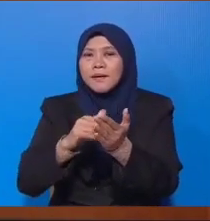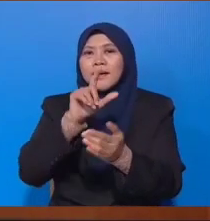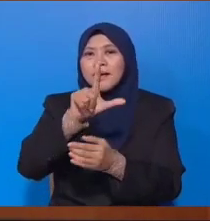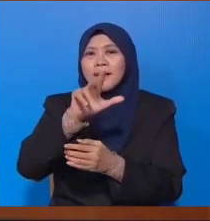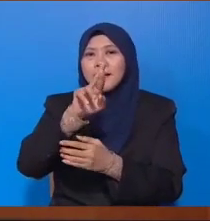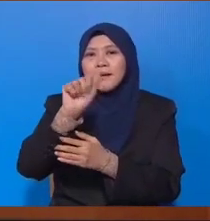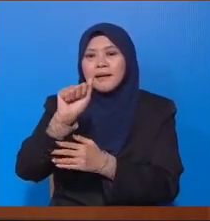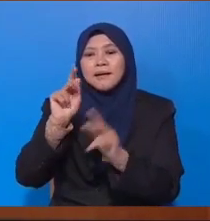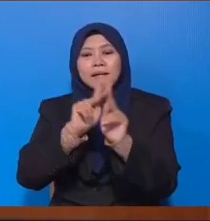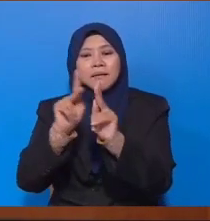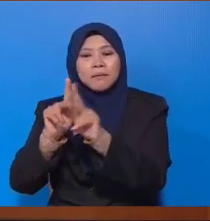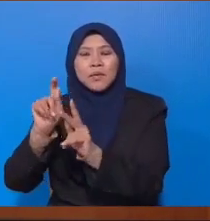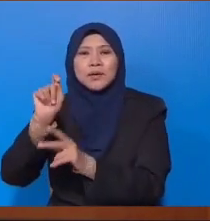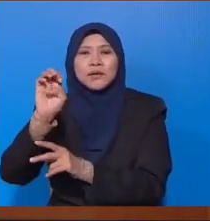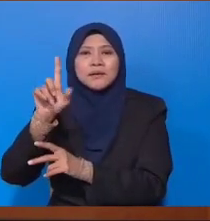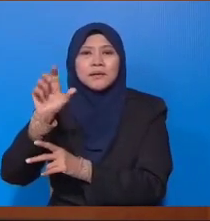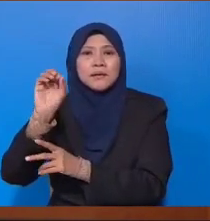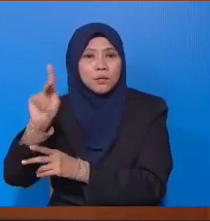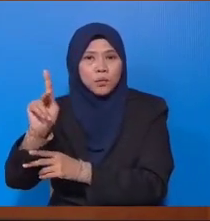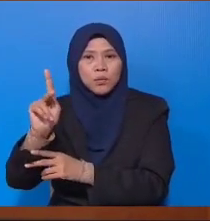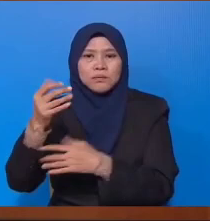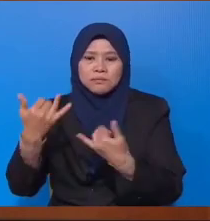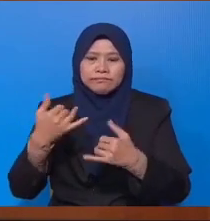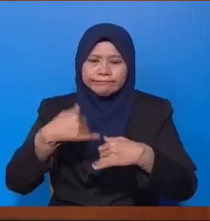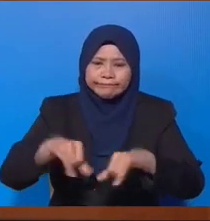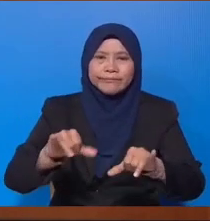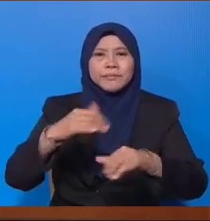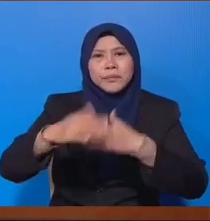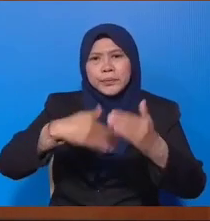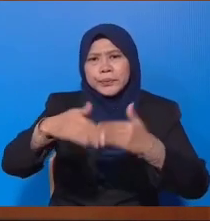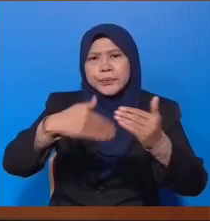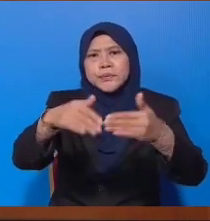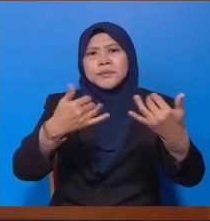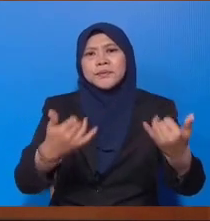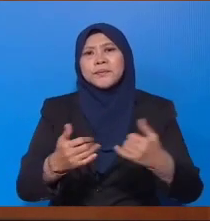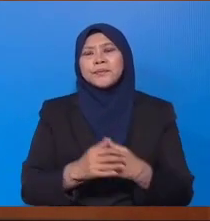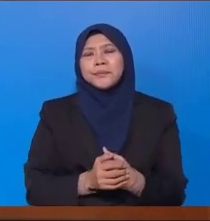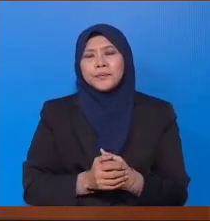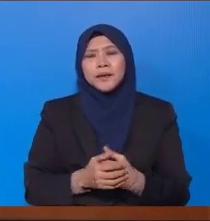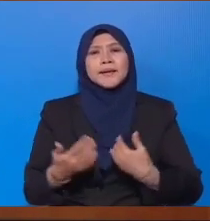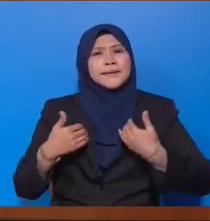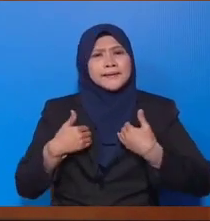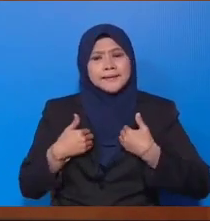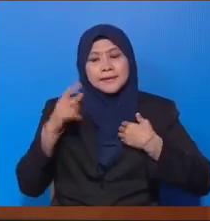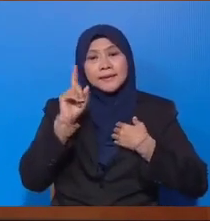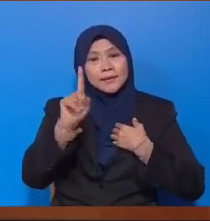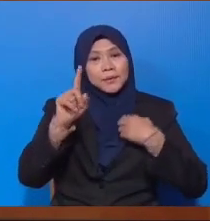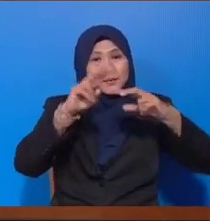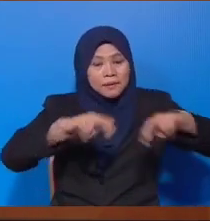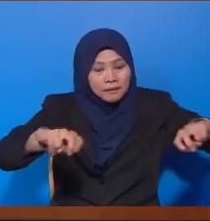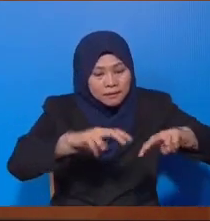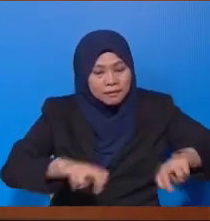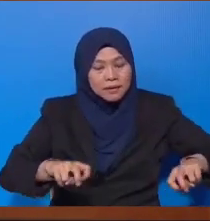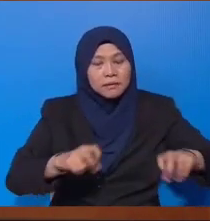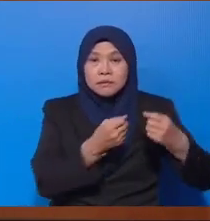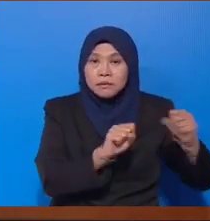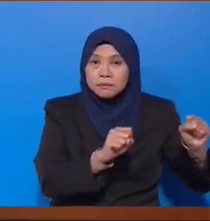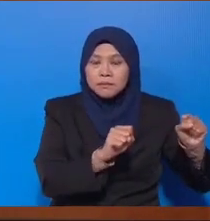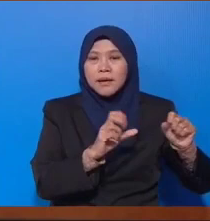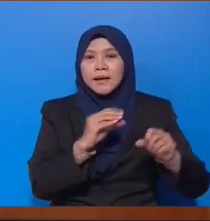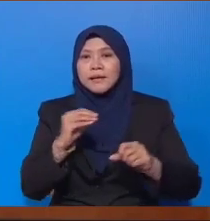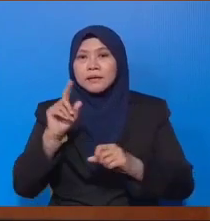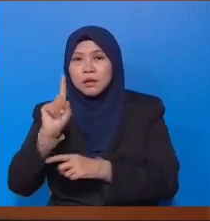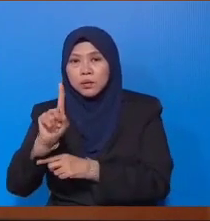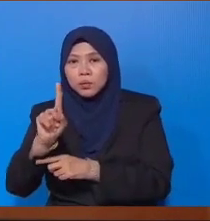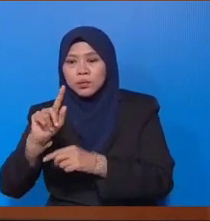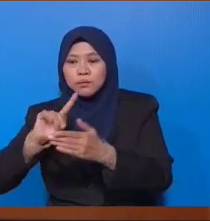elake Kampung Teluk manakala bagi gereja perkaitan sumber air satu kajian telah pun siap dan satu project dalam